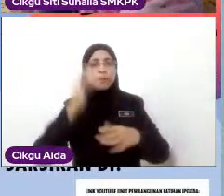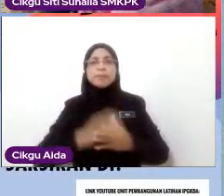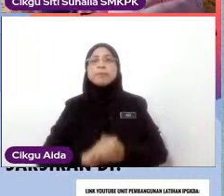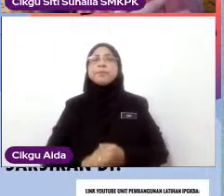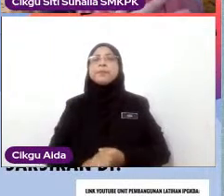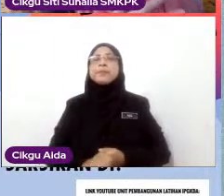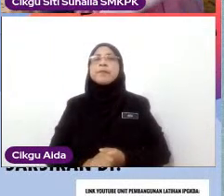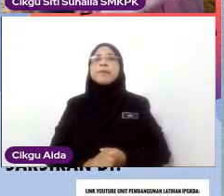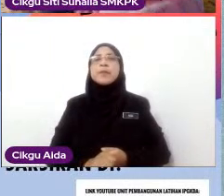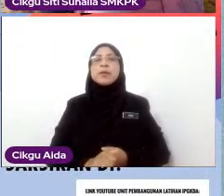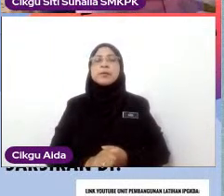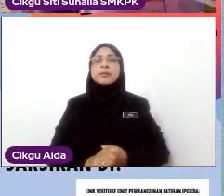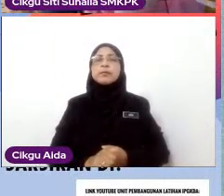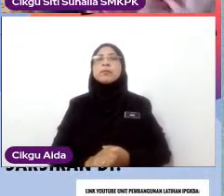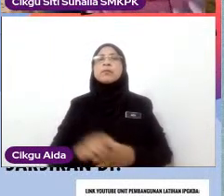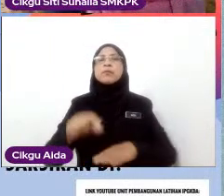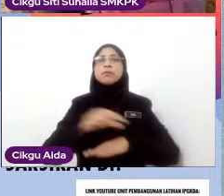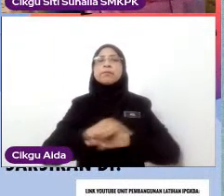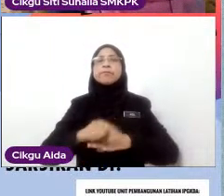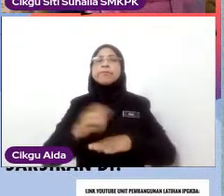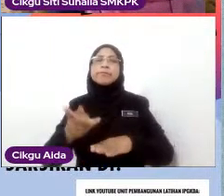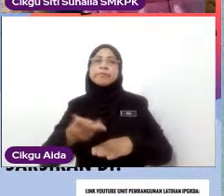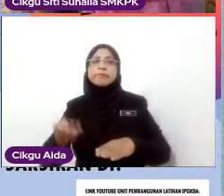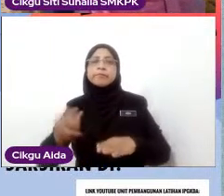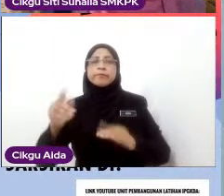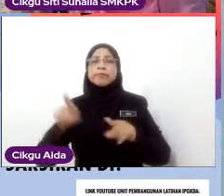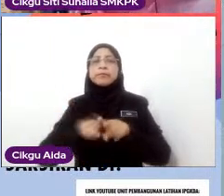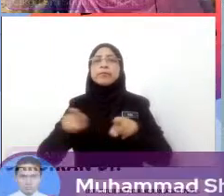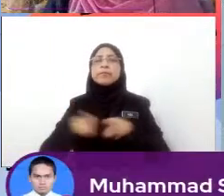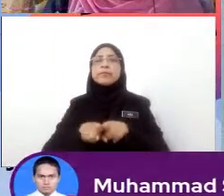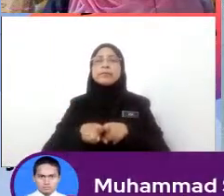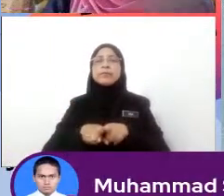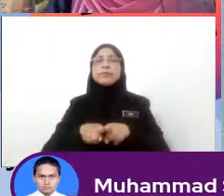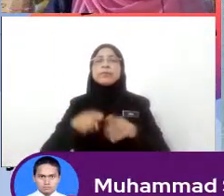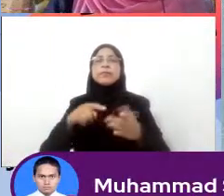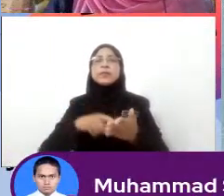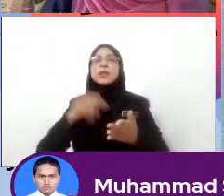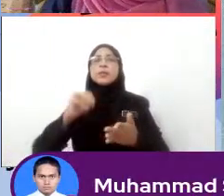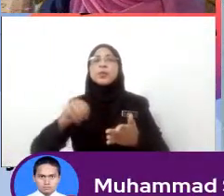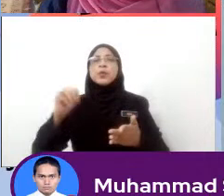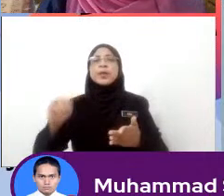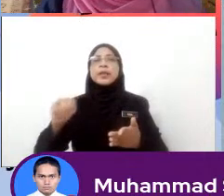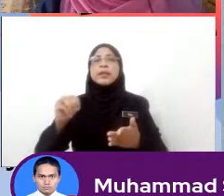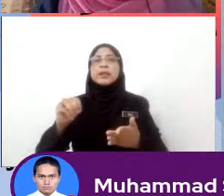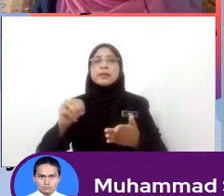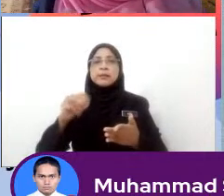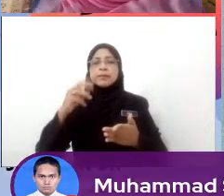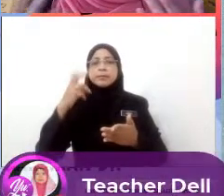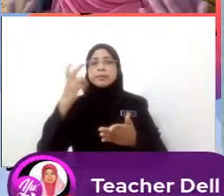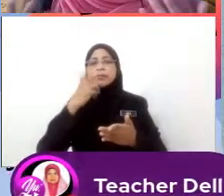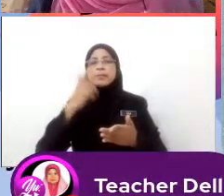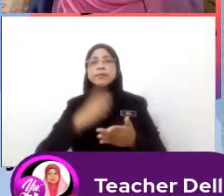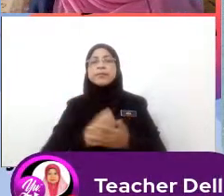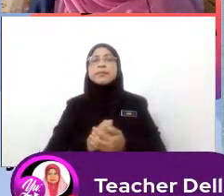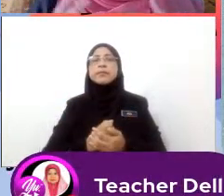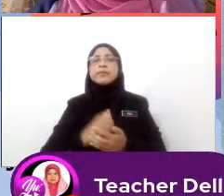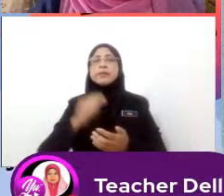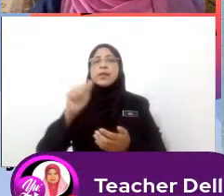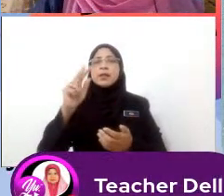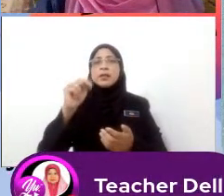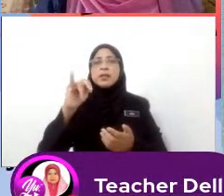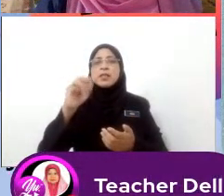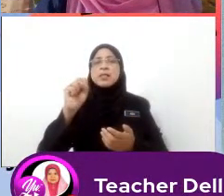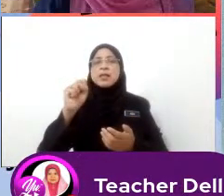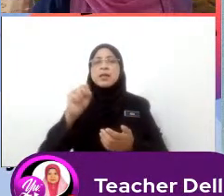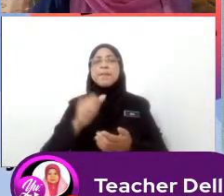dia guna benda yang sama untuk hasilkan yang tadi. Ni adalah anak murid kami Anissa. Kalau tadi saya cakap Cikgu Karim tu yang paling